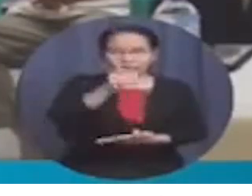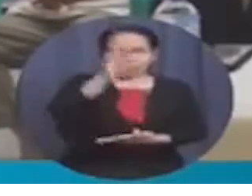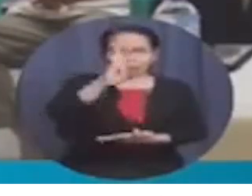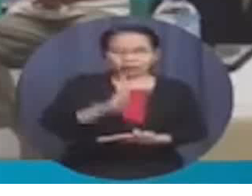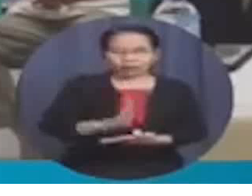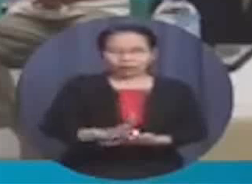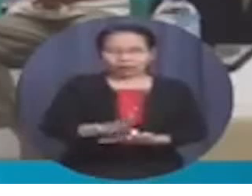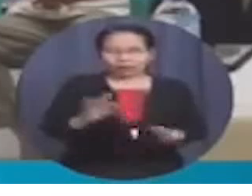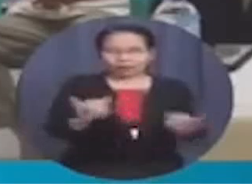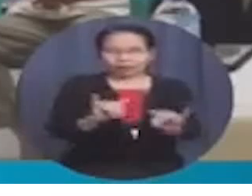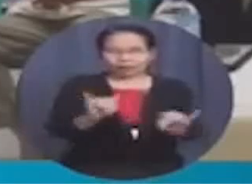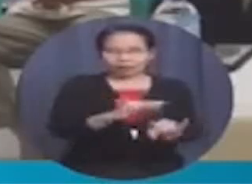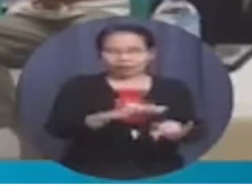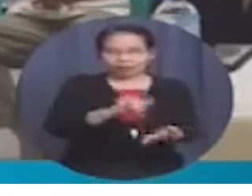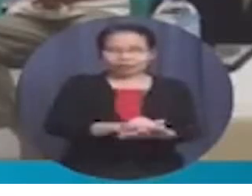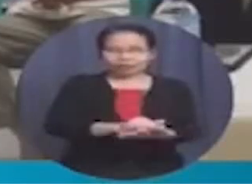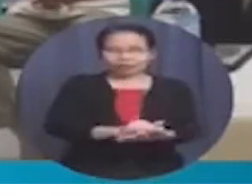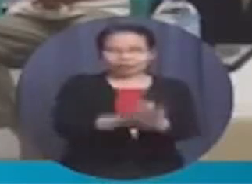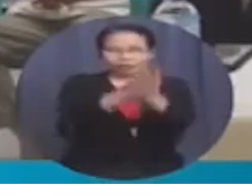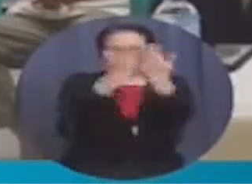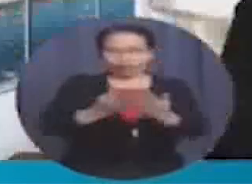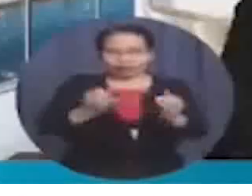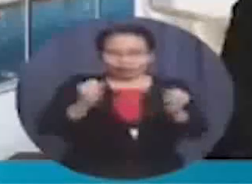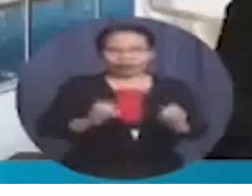is so and so. Biblia lang ang